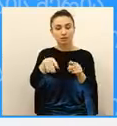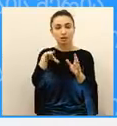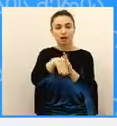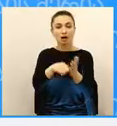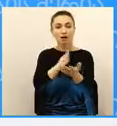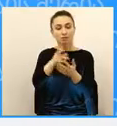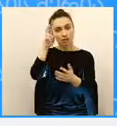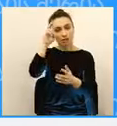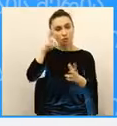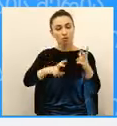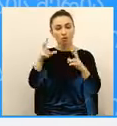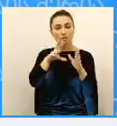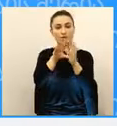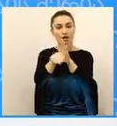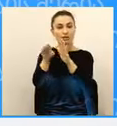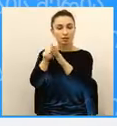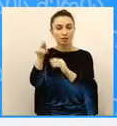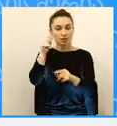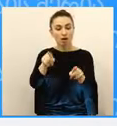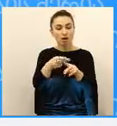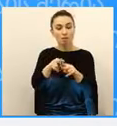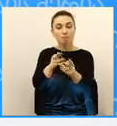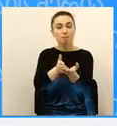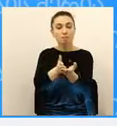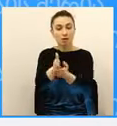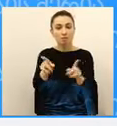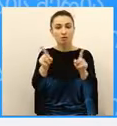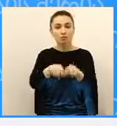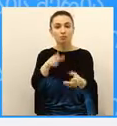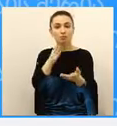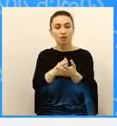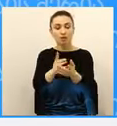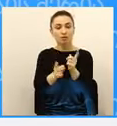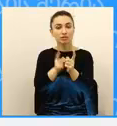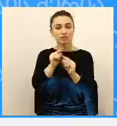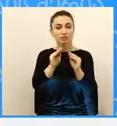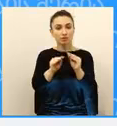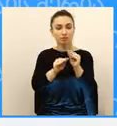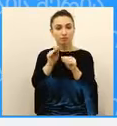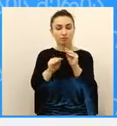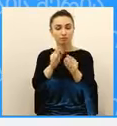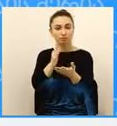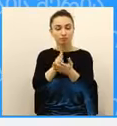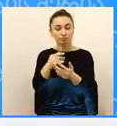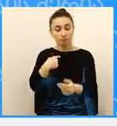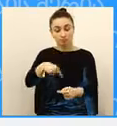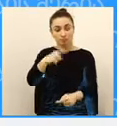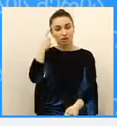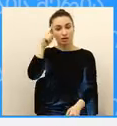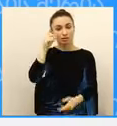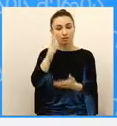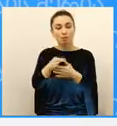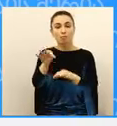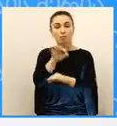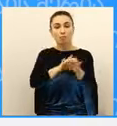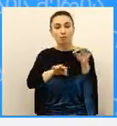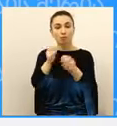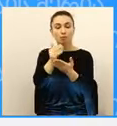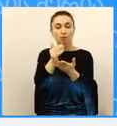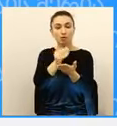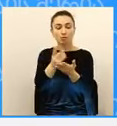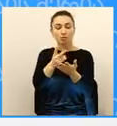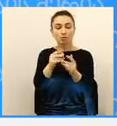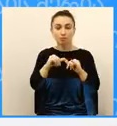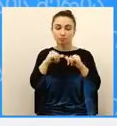თბილისში არსებულ სახელმწიფო უნივერსიტეტებში. Ამ მიმართულებითაც გვაქვს სრულებები ჩვენი ინიციატივით აღნიშნული პროგრამა გვინდა კიდევ